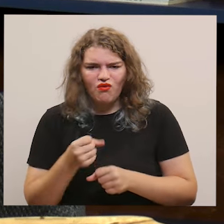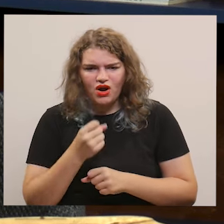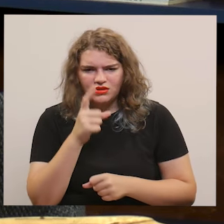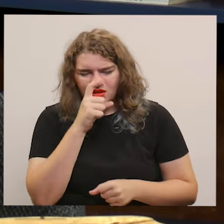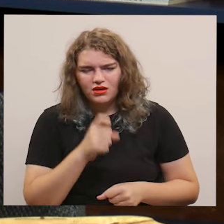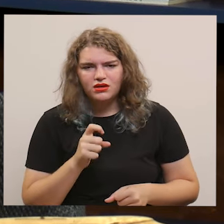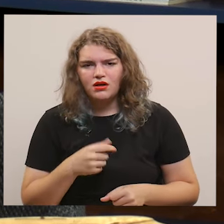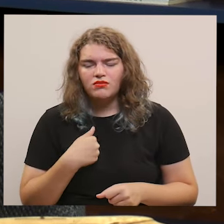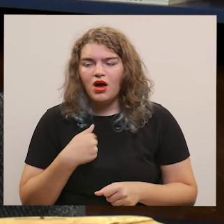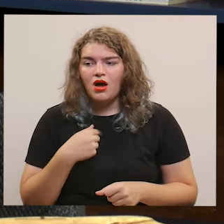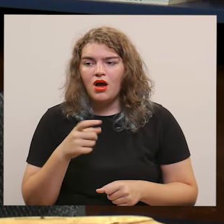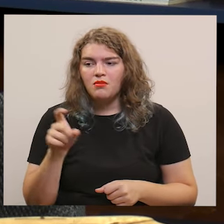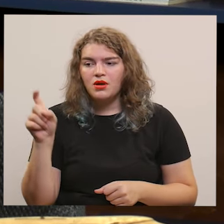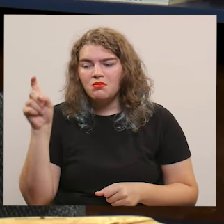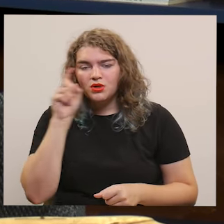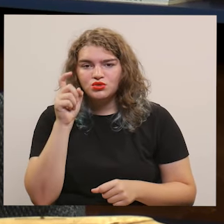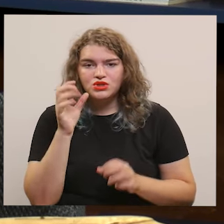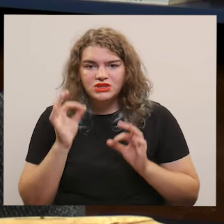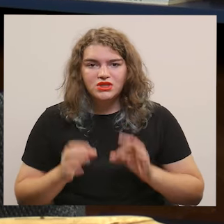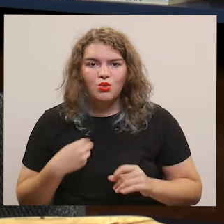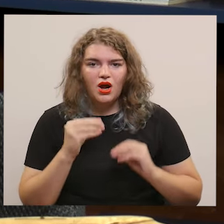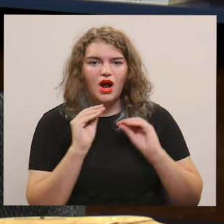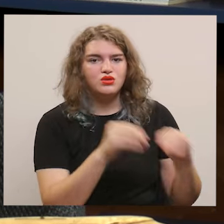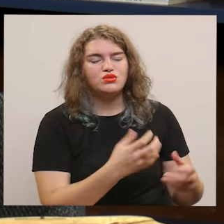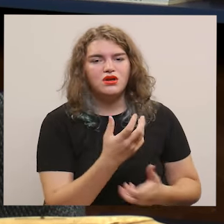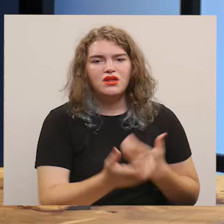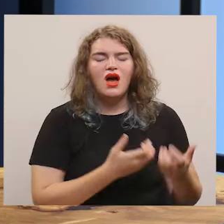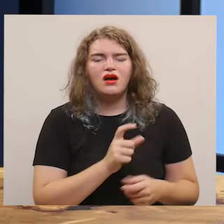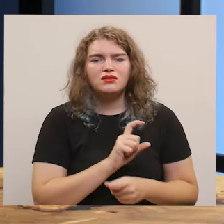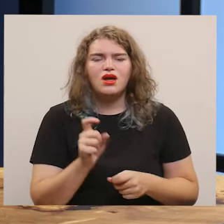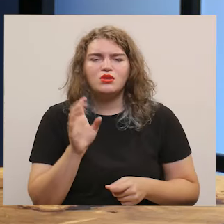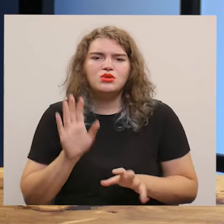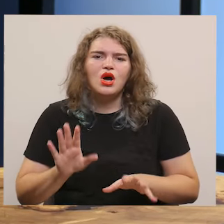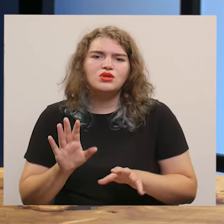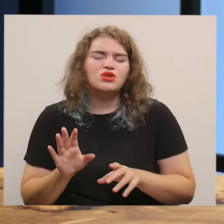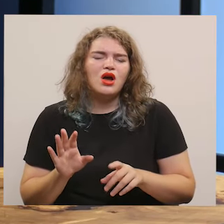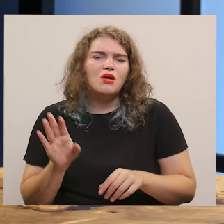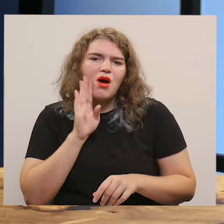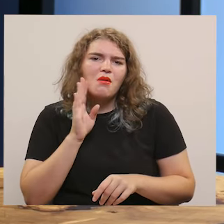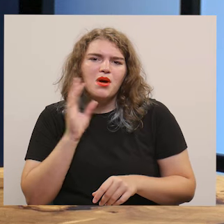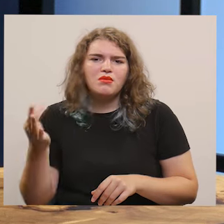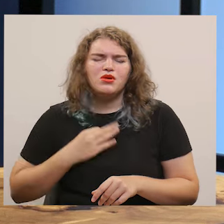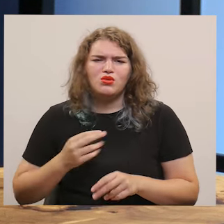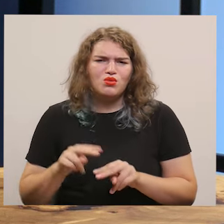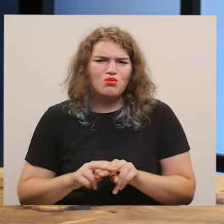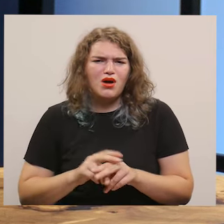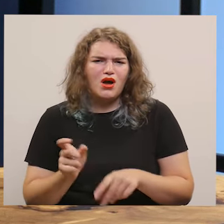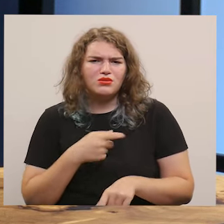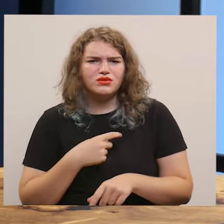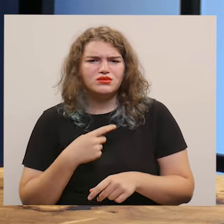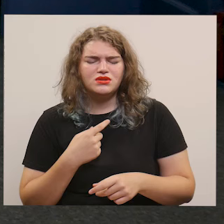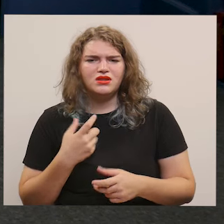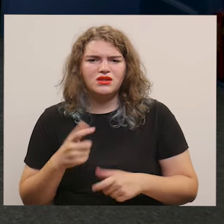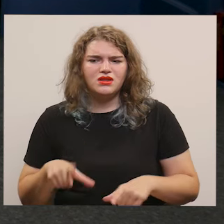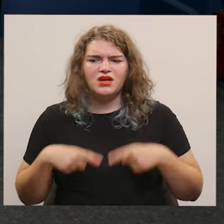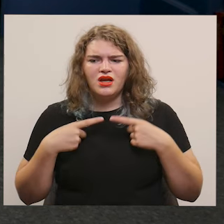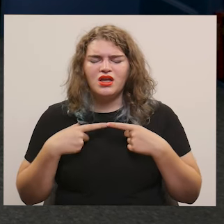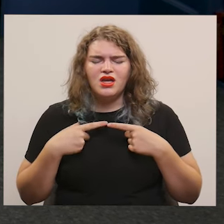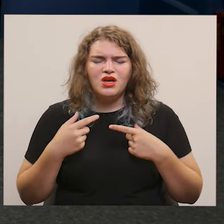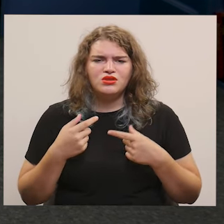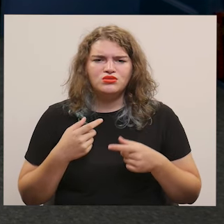Da. Și eu eram ferm convinsă că o să merg în iad. Eram ferm convinsă. Îngrozitor. Cum ai putut să trăiești cu cu frica această asta?